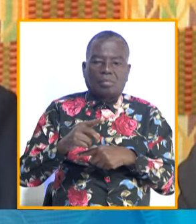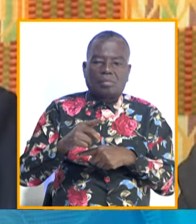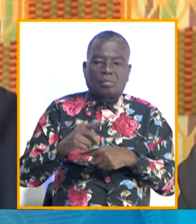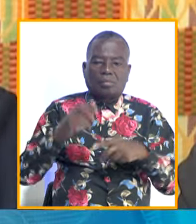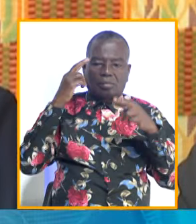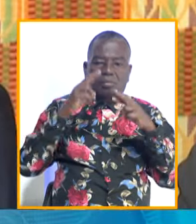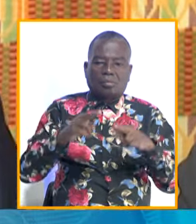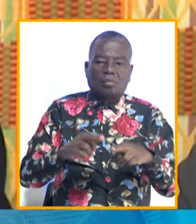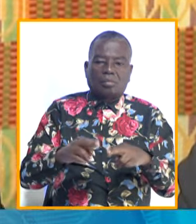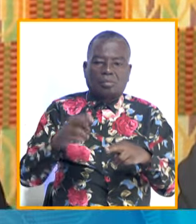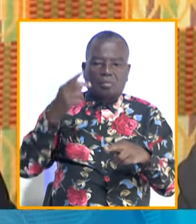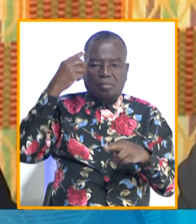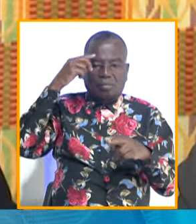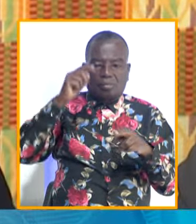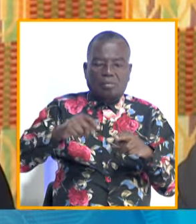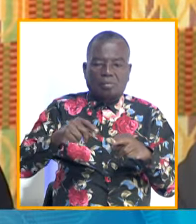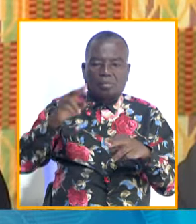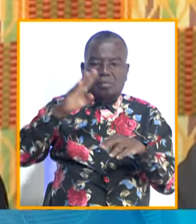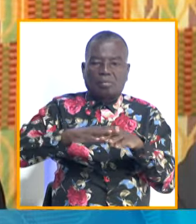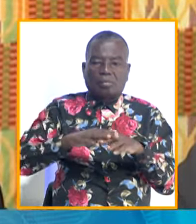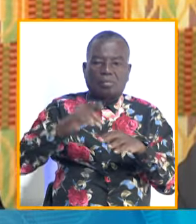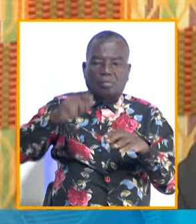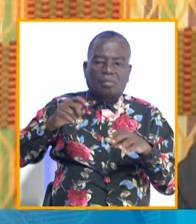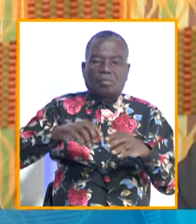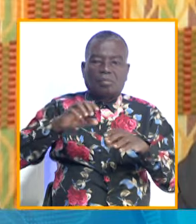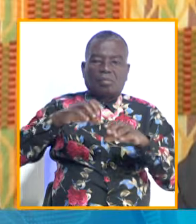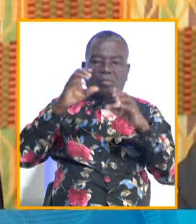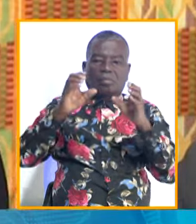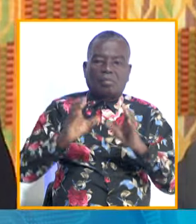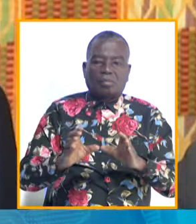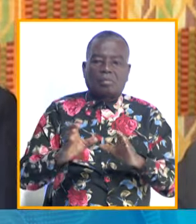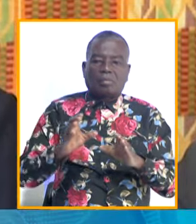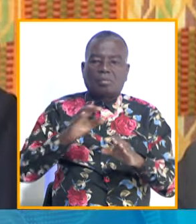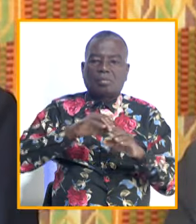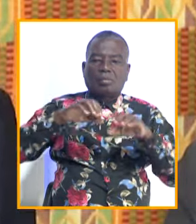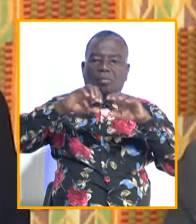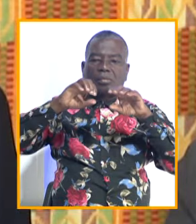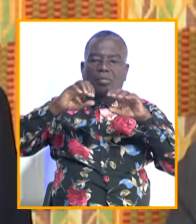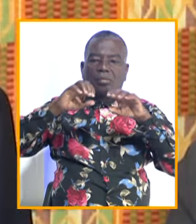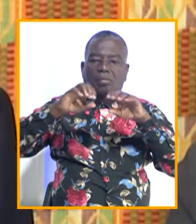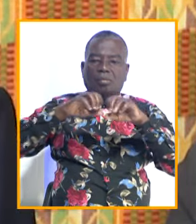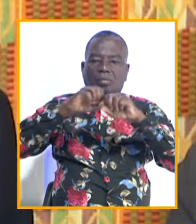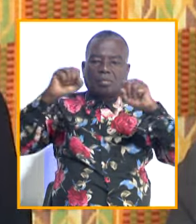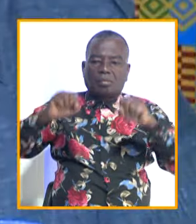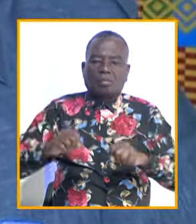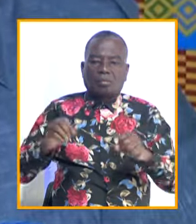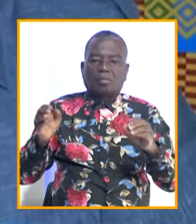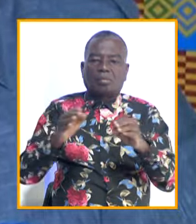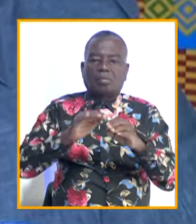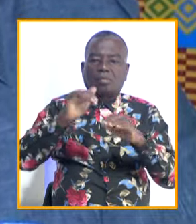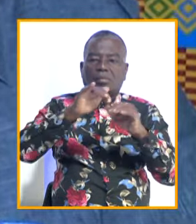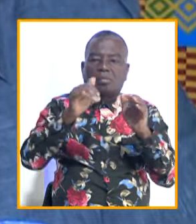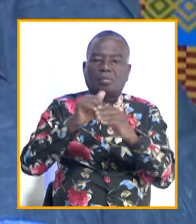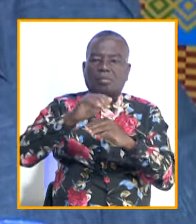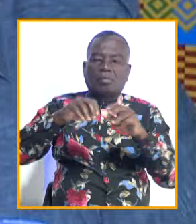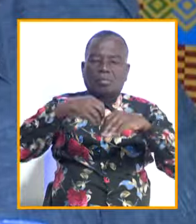cohérente relative aux besoins des citoyens. Et ce système doit réunir également toutes les